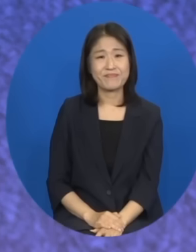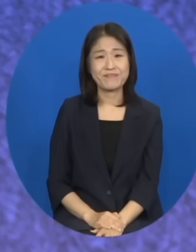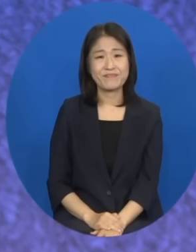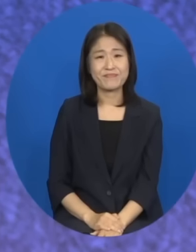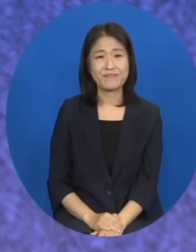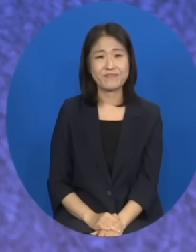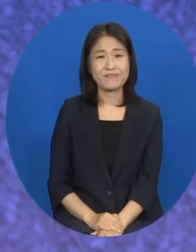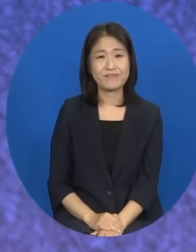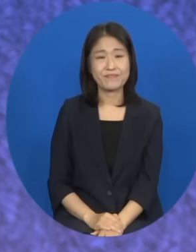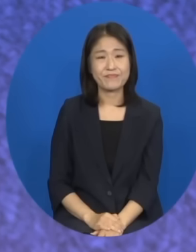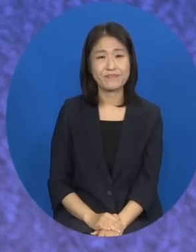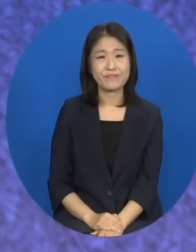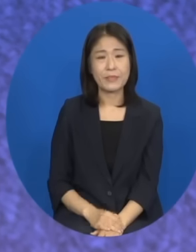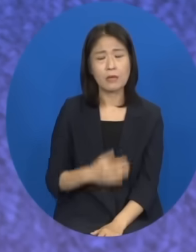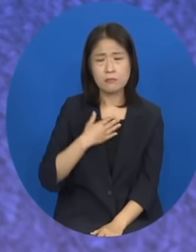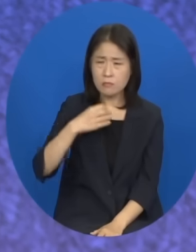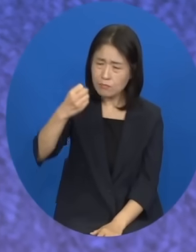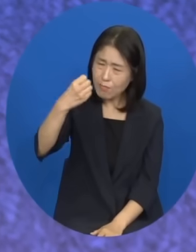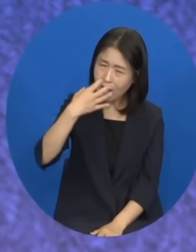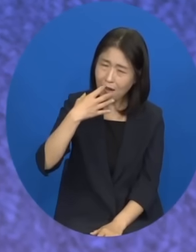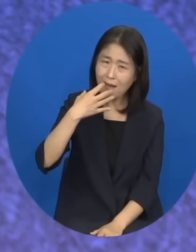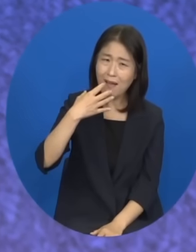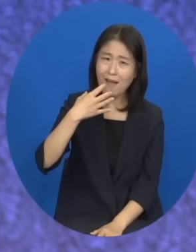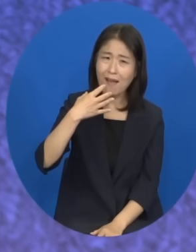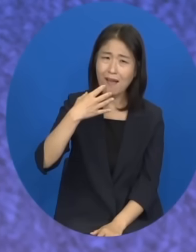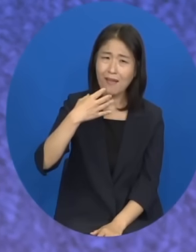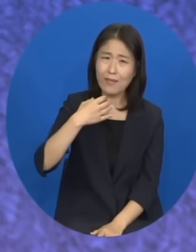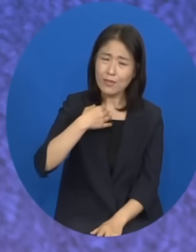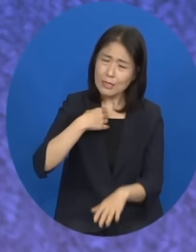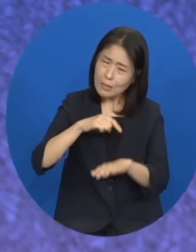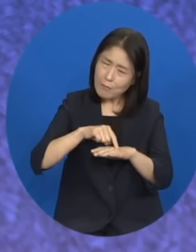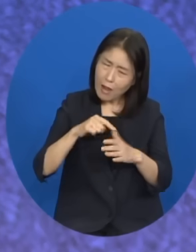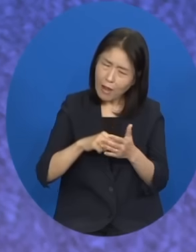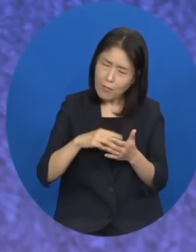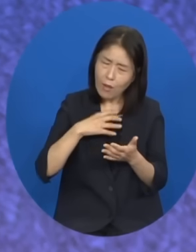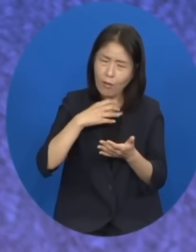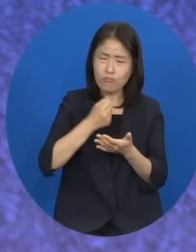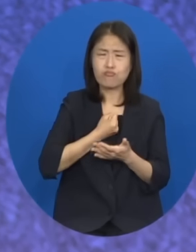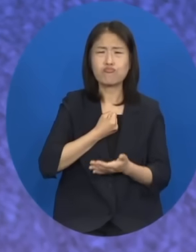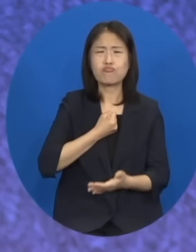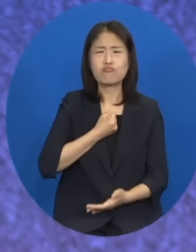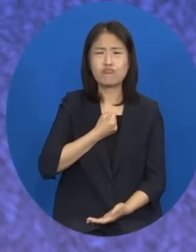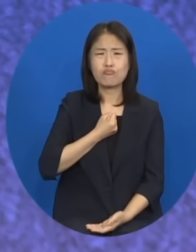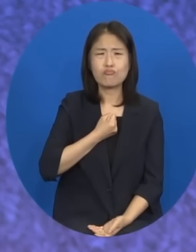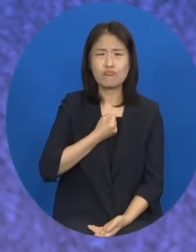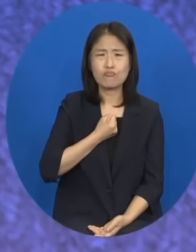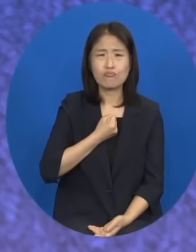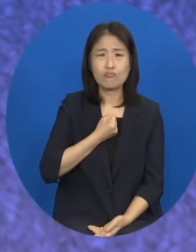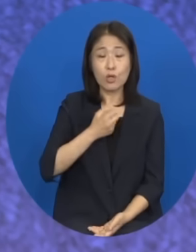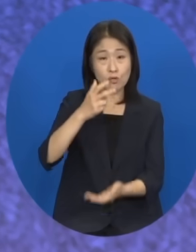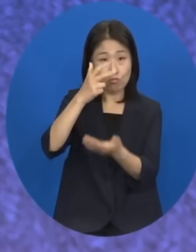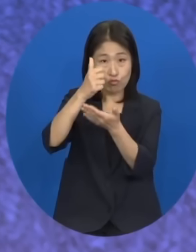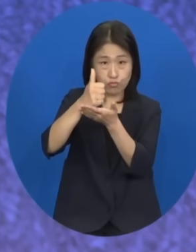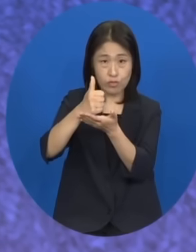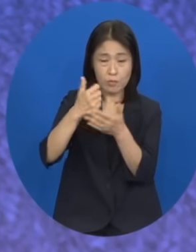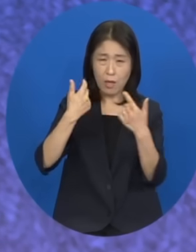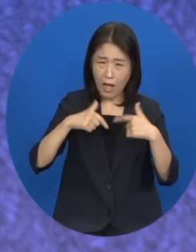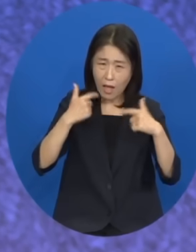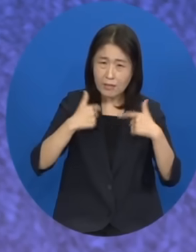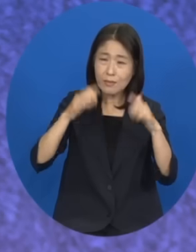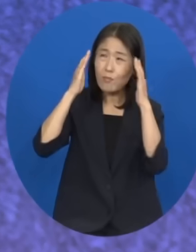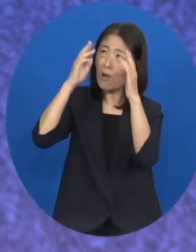그런 표현이 저에게 있어서는 마음에 좀 충격이었어요. 주님과 주님을 늘